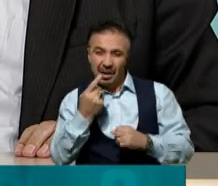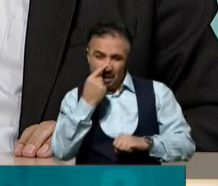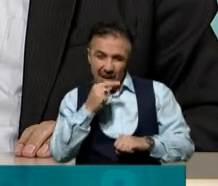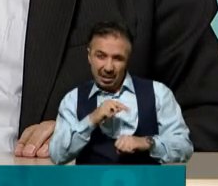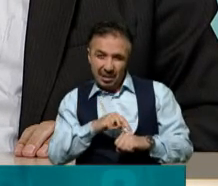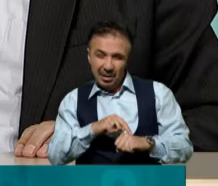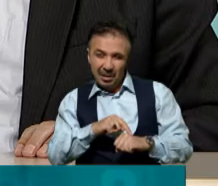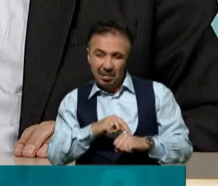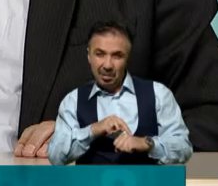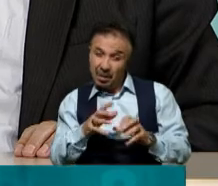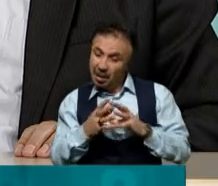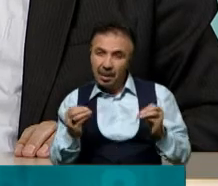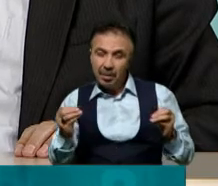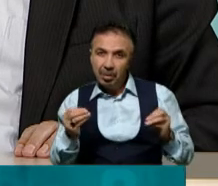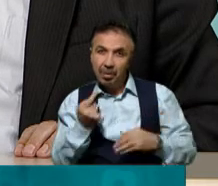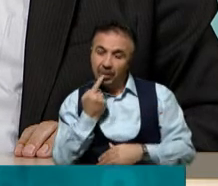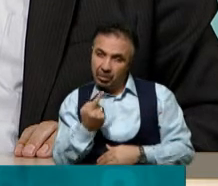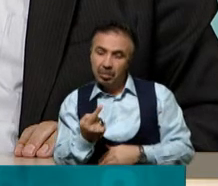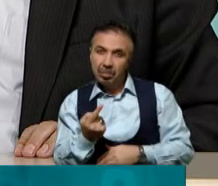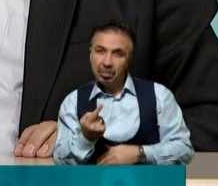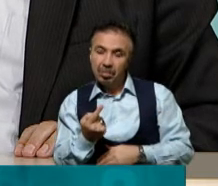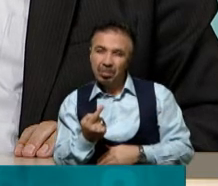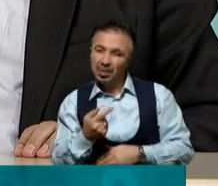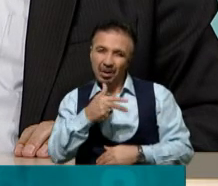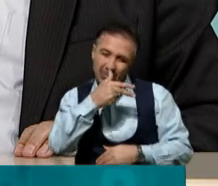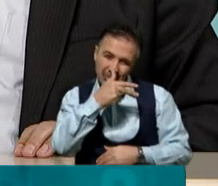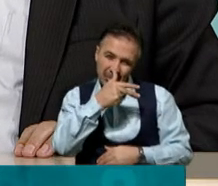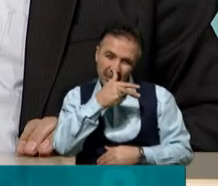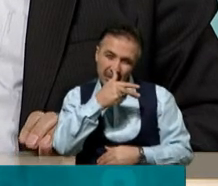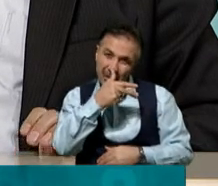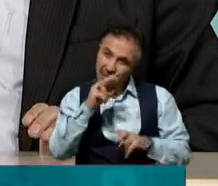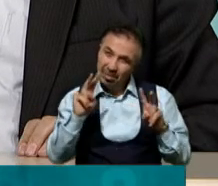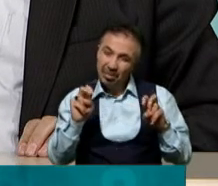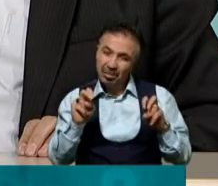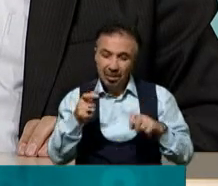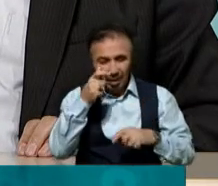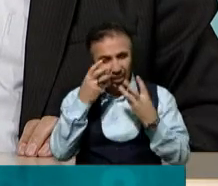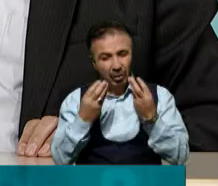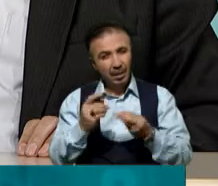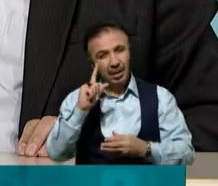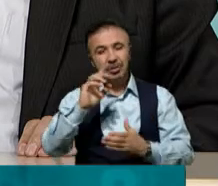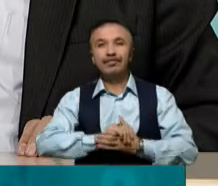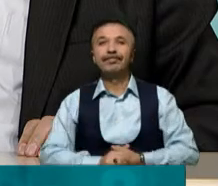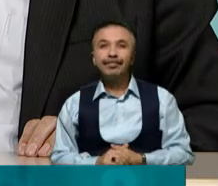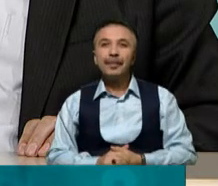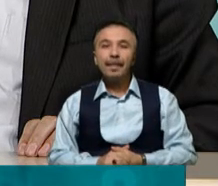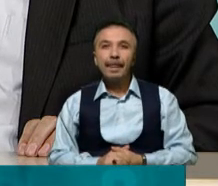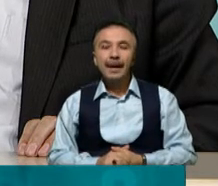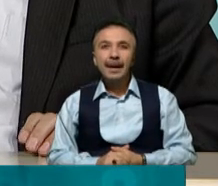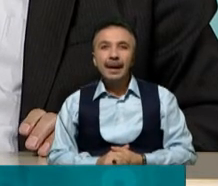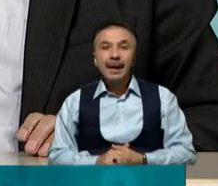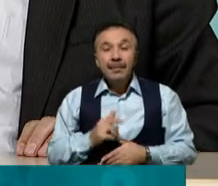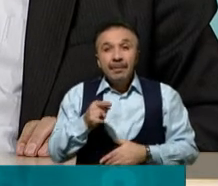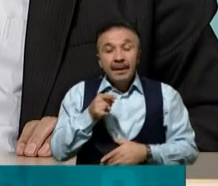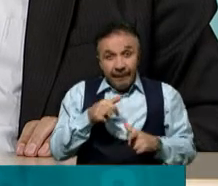yemin etme ihtiyacı hissediyor? Çok doğru. Yani bu da üzücü bir nokta esasında. Dikkat etmekte fayda var. Bizim fıkıh usulünde